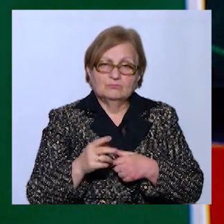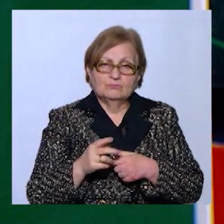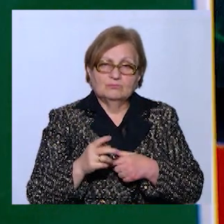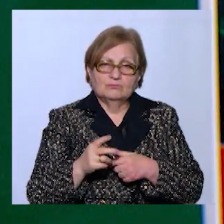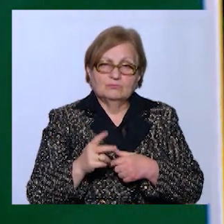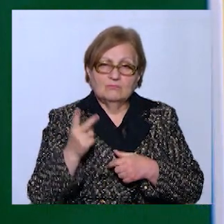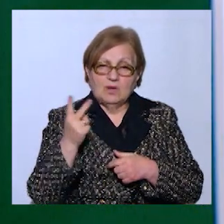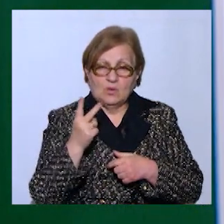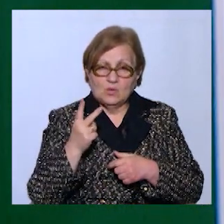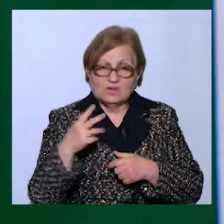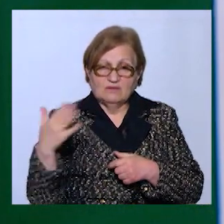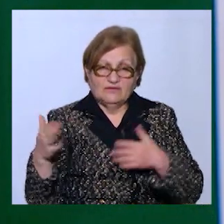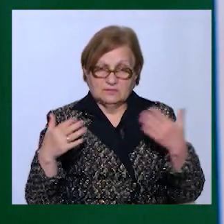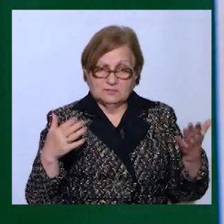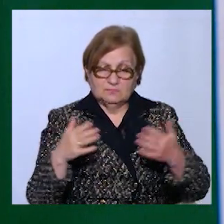მეორე